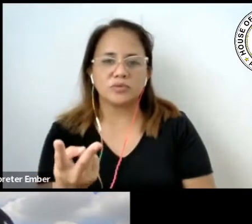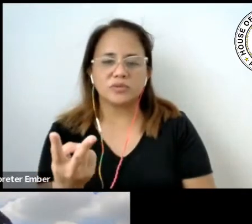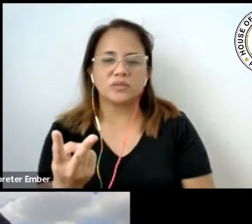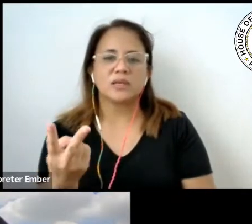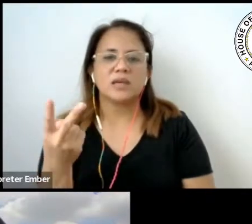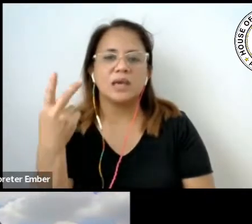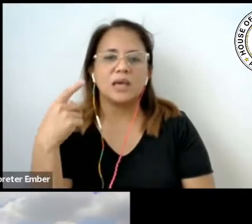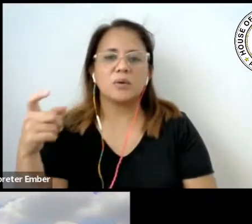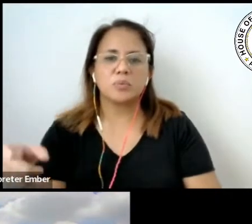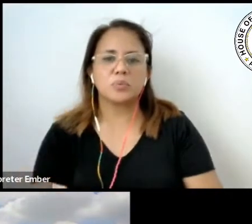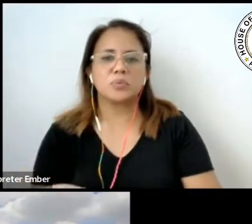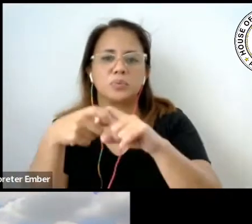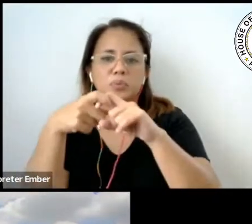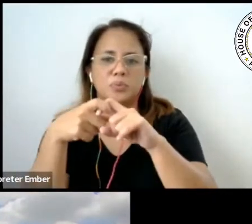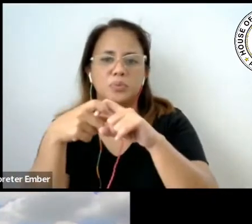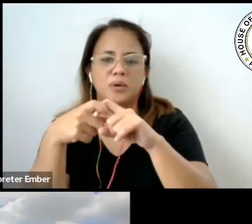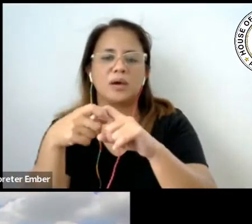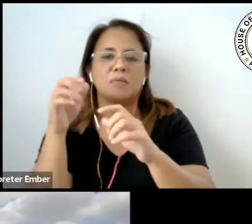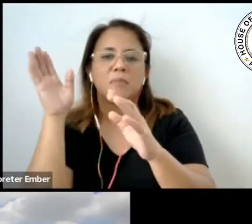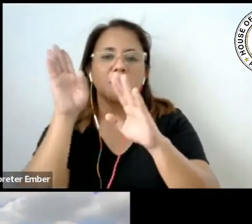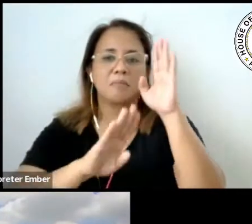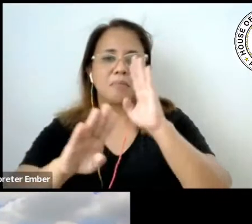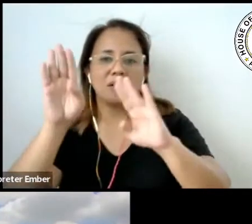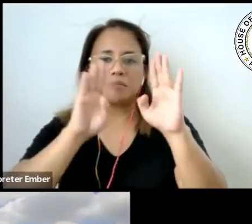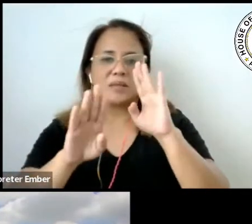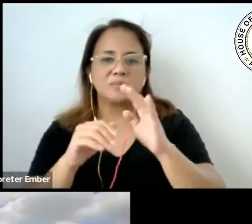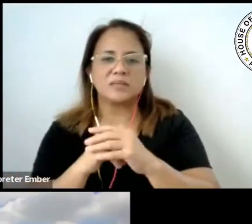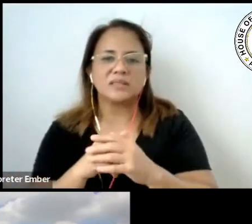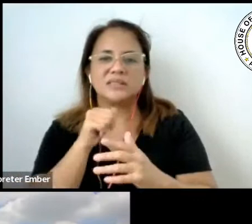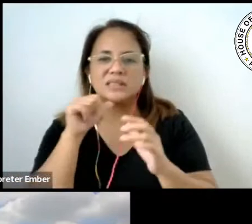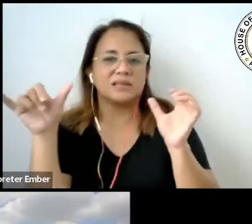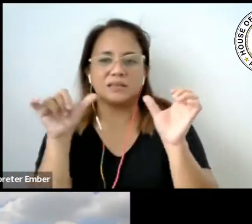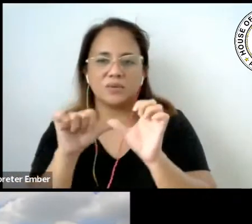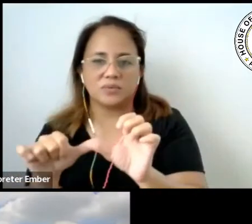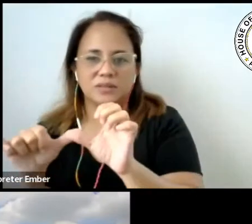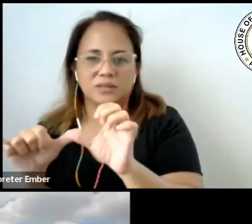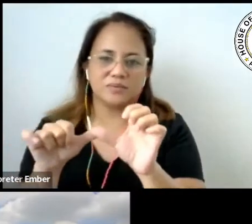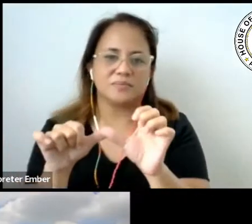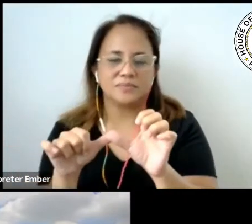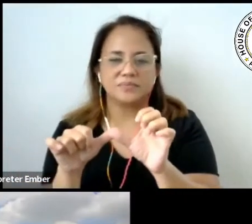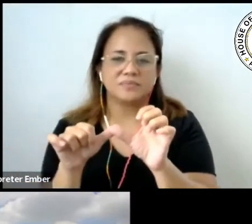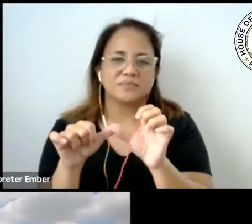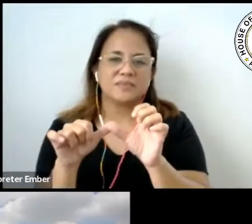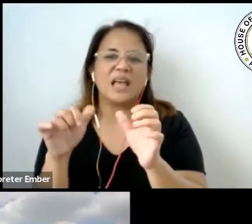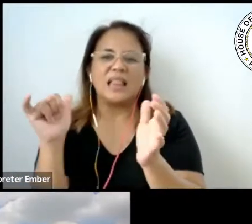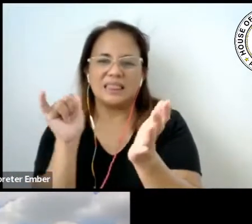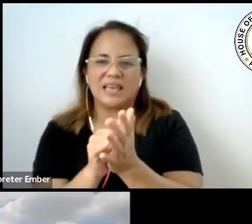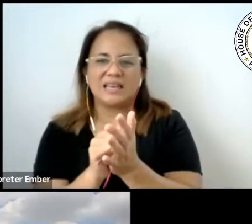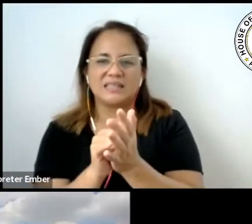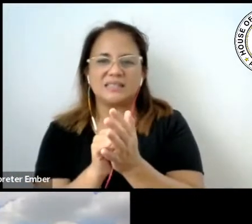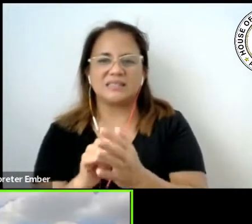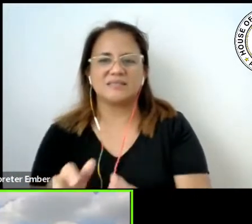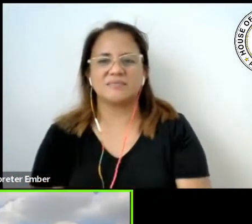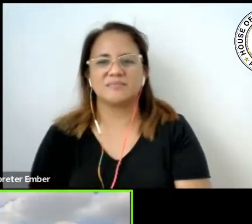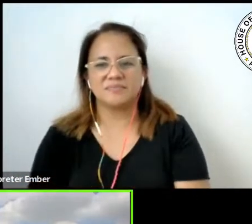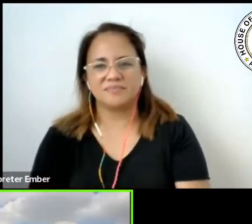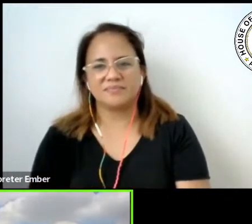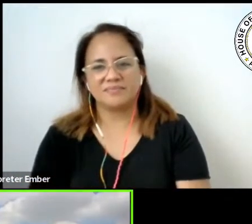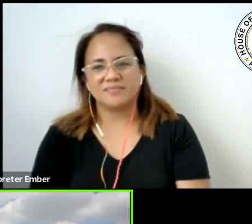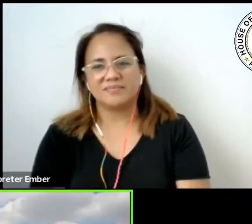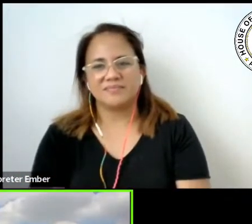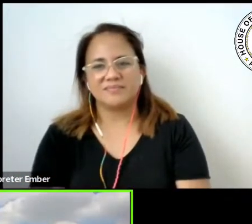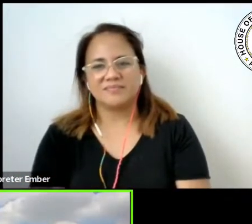pagka sinuspend kasi, ang magiging problema, hindi na matutuloy. Yan yung bottom line.